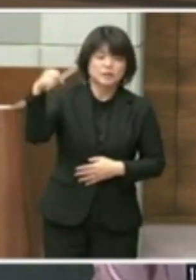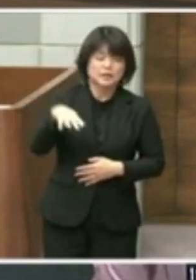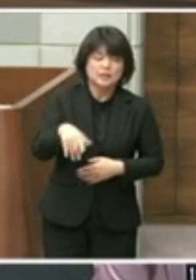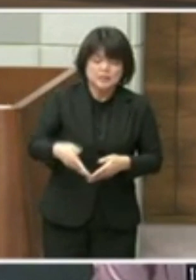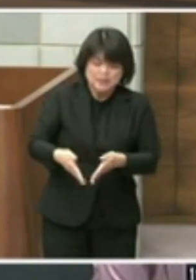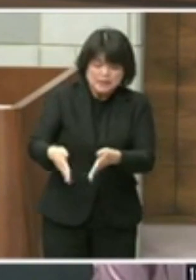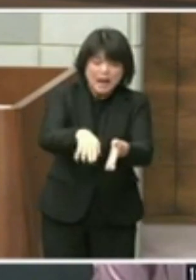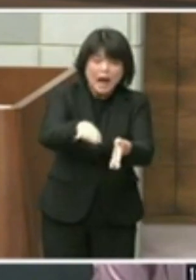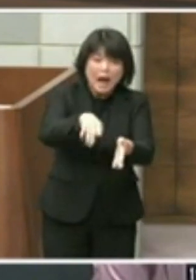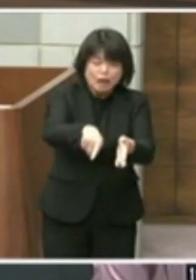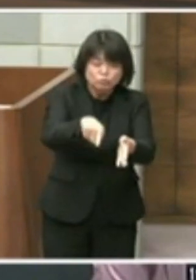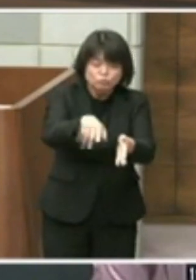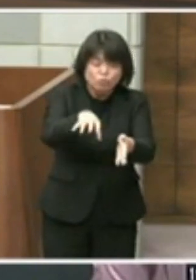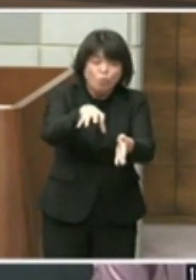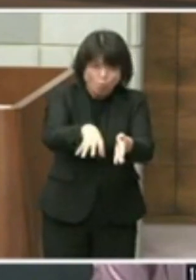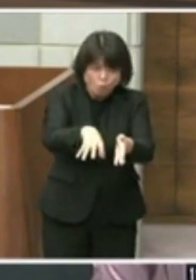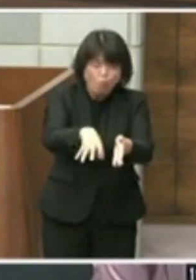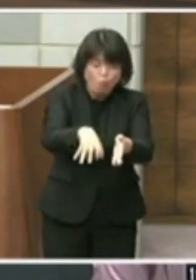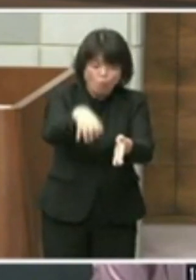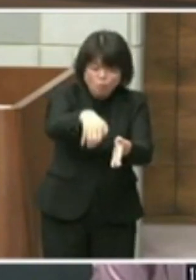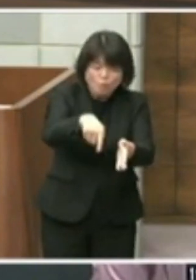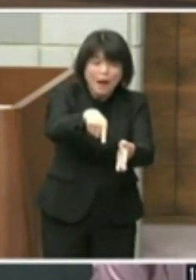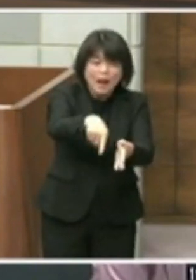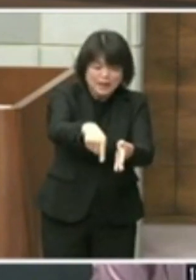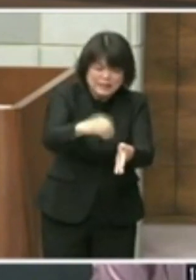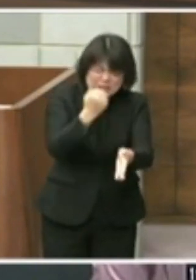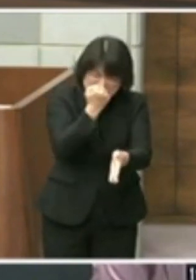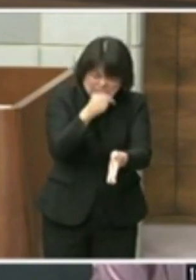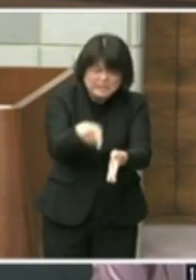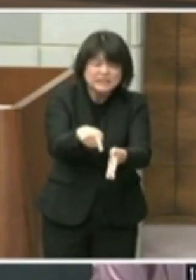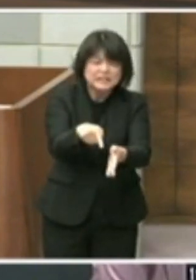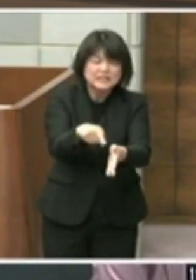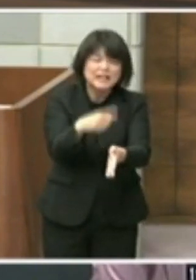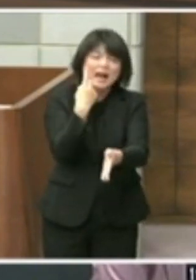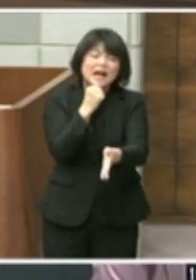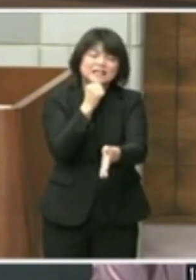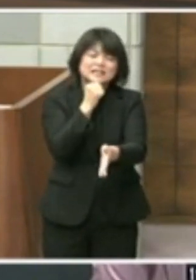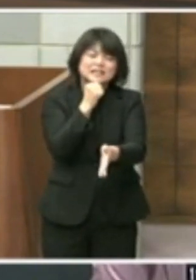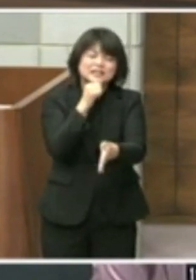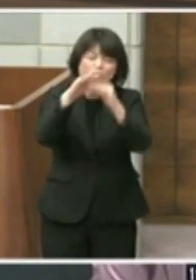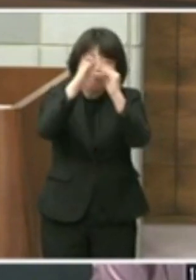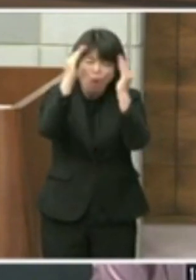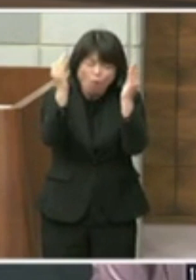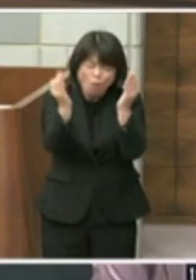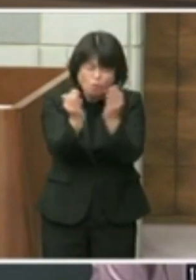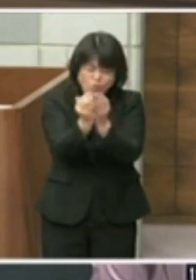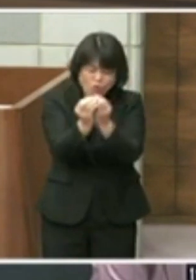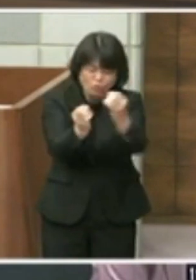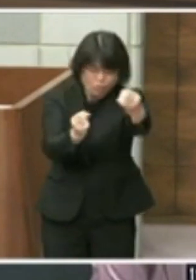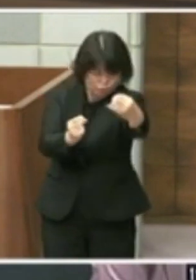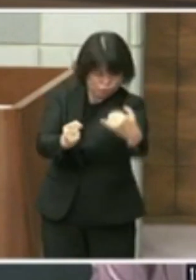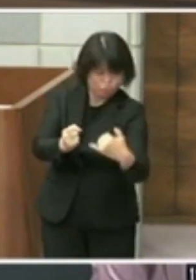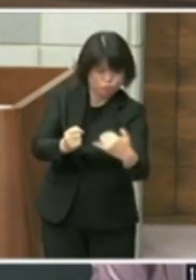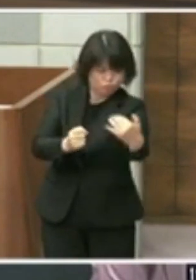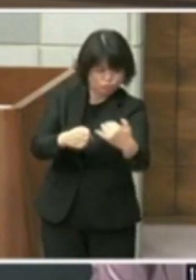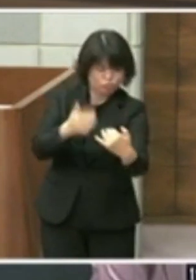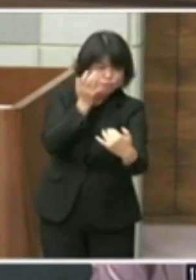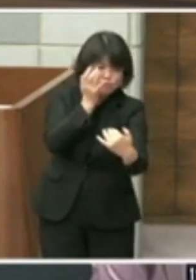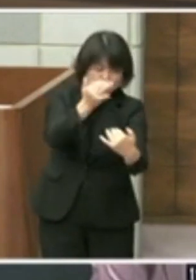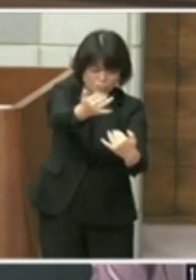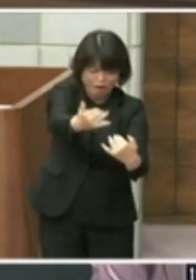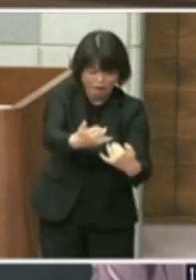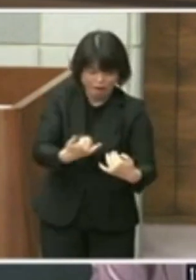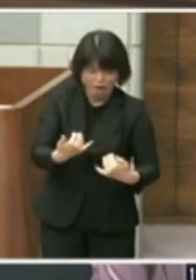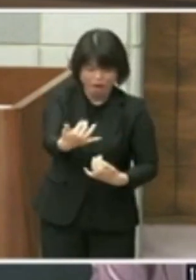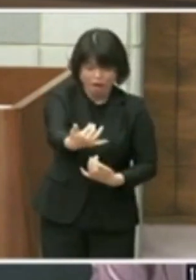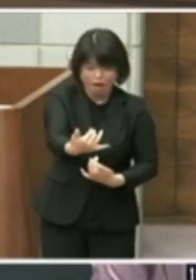堀割さえ行っているところは、ギリギリ明石かなというところなんですが、ほとんど、取水口から